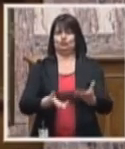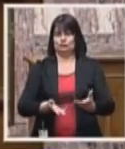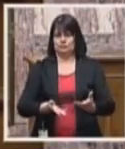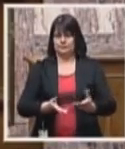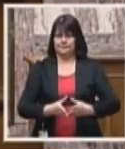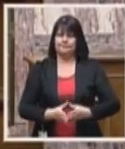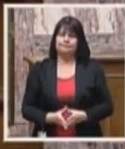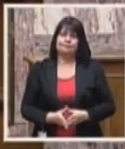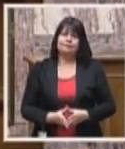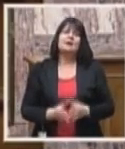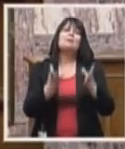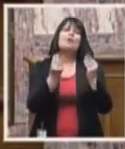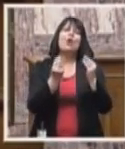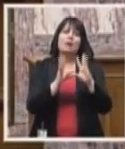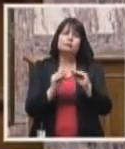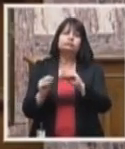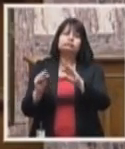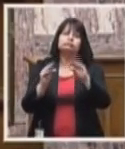Επειδή λέγονται πολλά